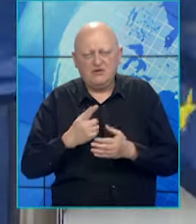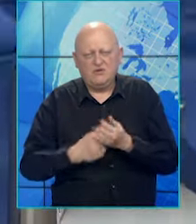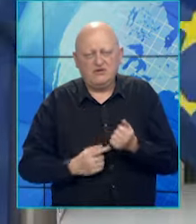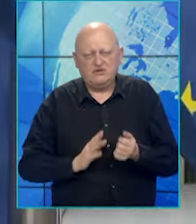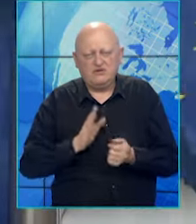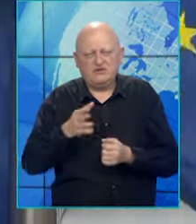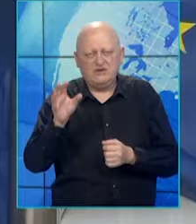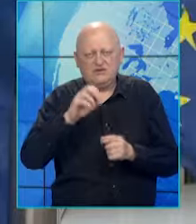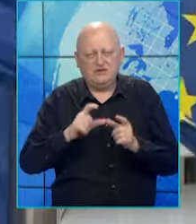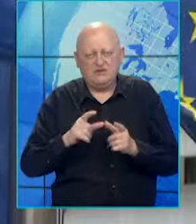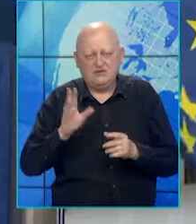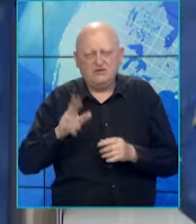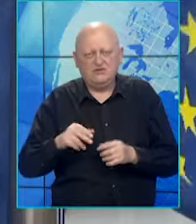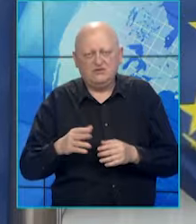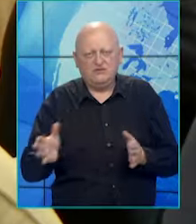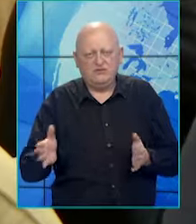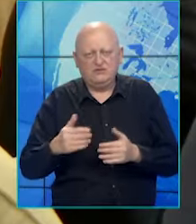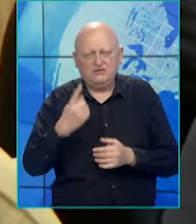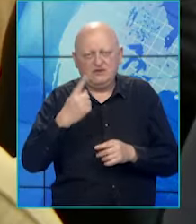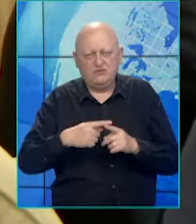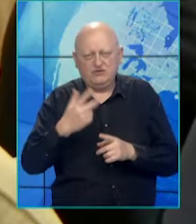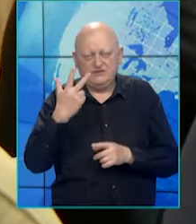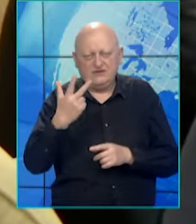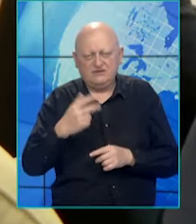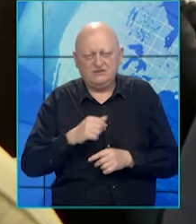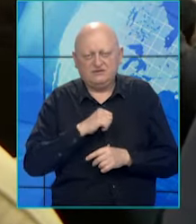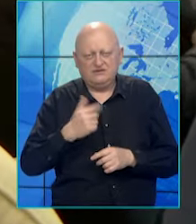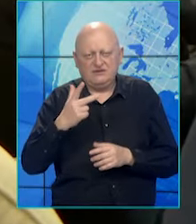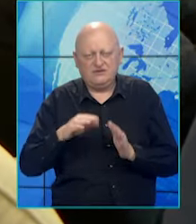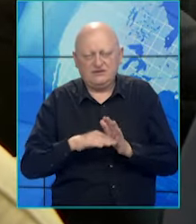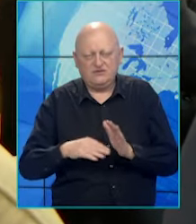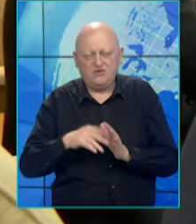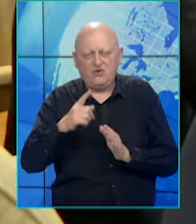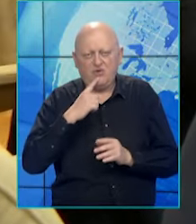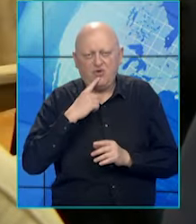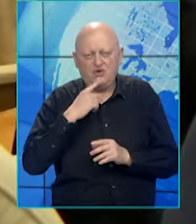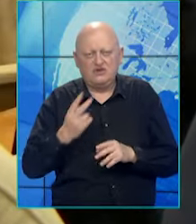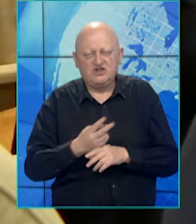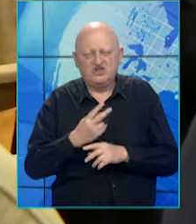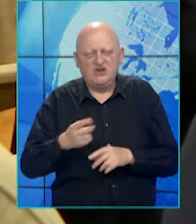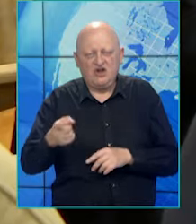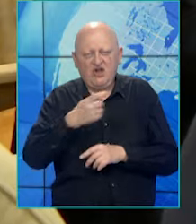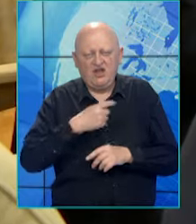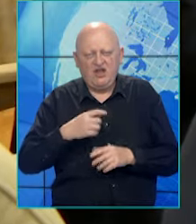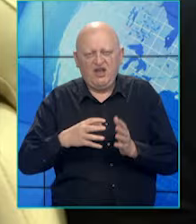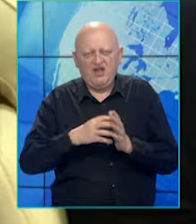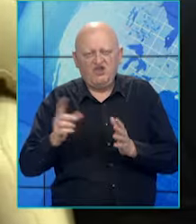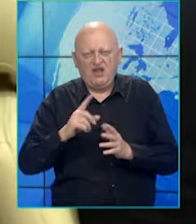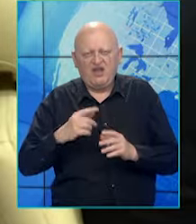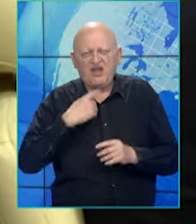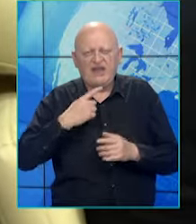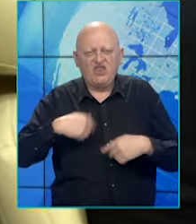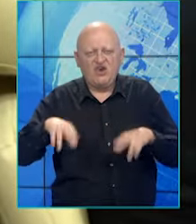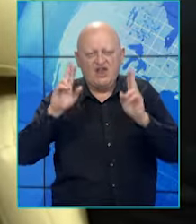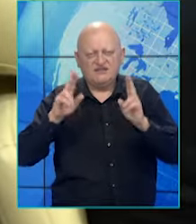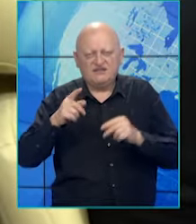ulaznica za Evropsku uniju mogla bi biti u paketu 1+3. Samo tri zakona i to ona o kojima državna koalicija već dugo nije